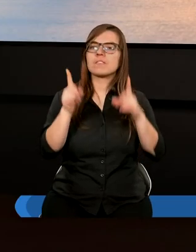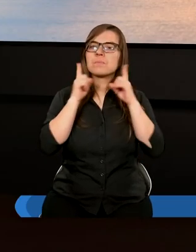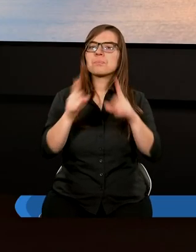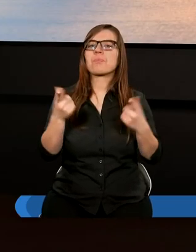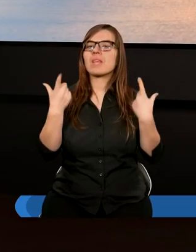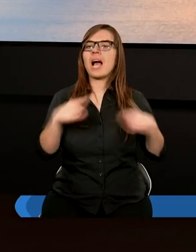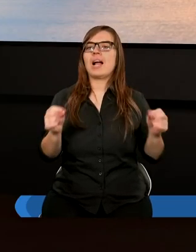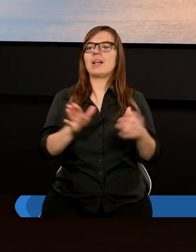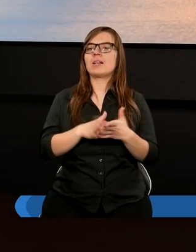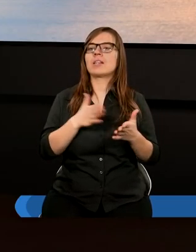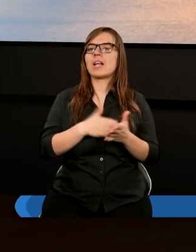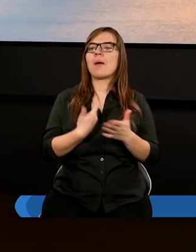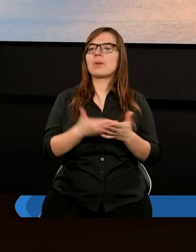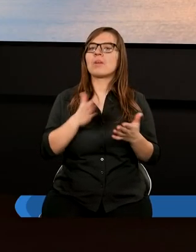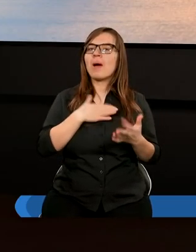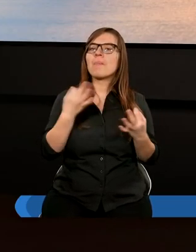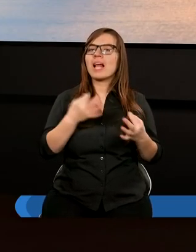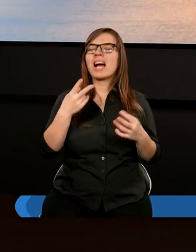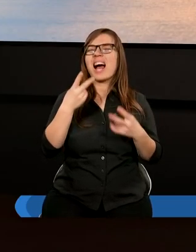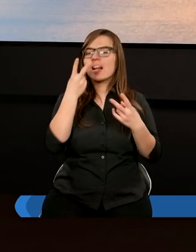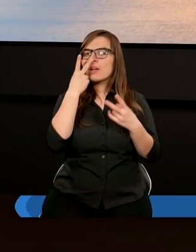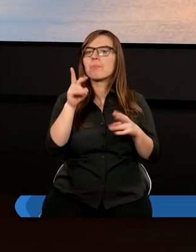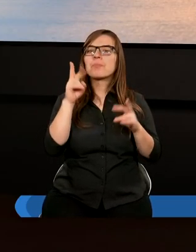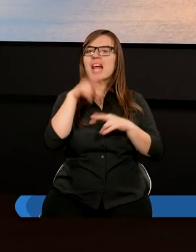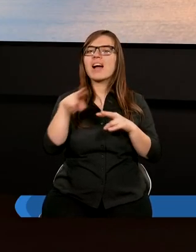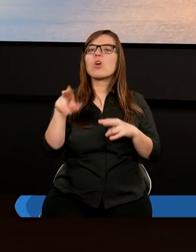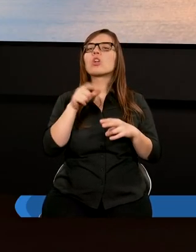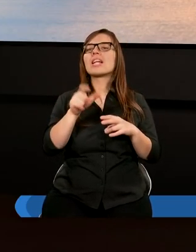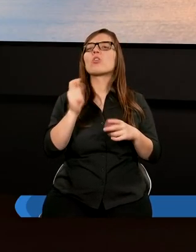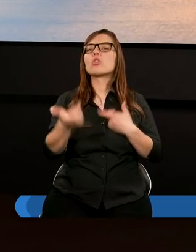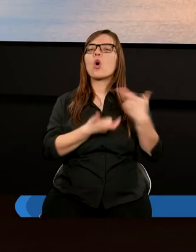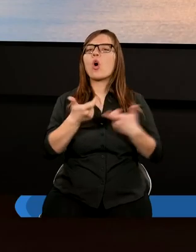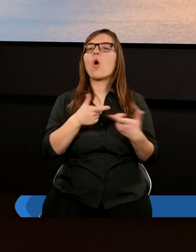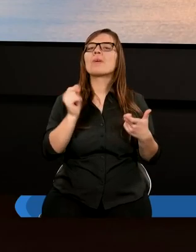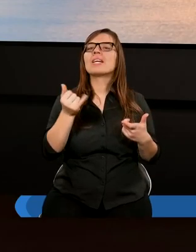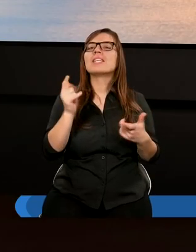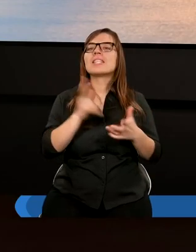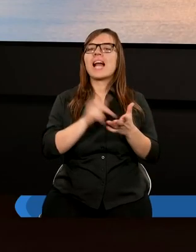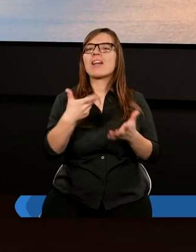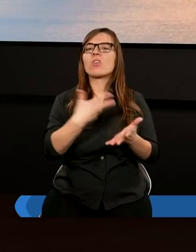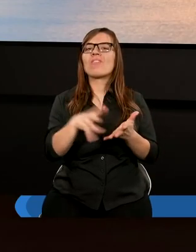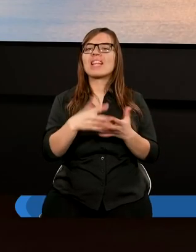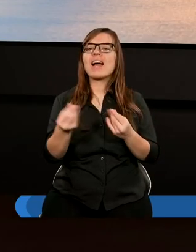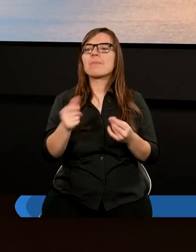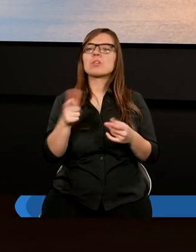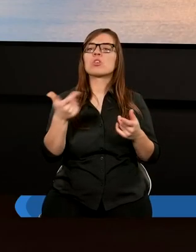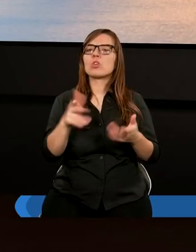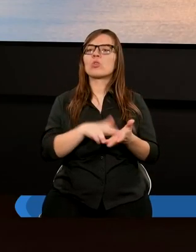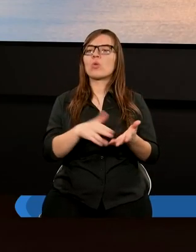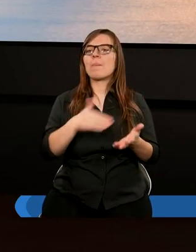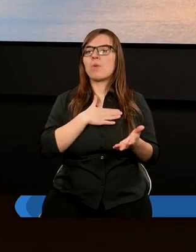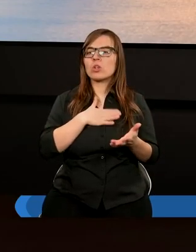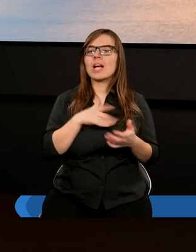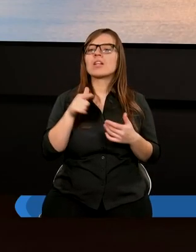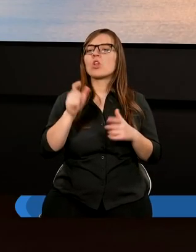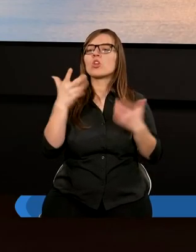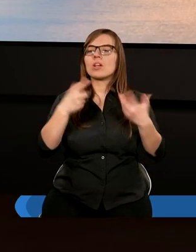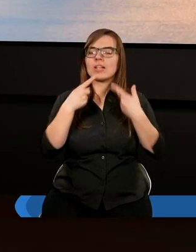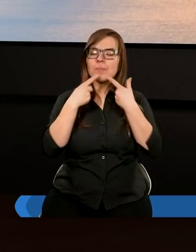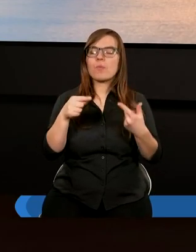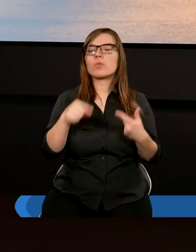mam świadomość tego, co tak naprawdę robię ze środkami, które posiadam. Natomiast to, co chcę